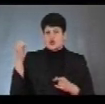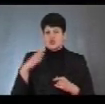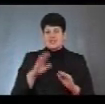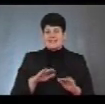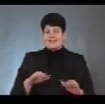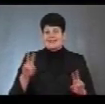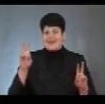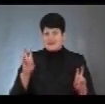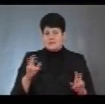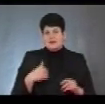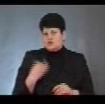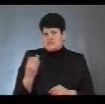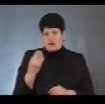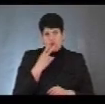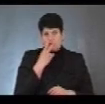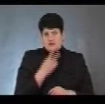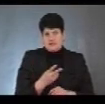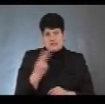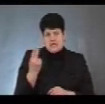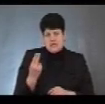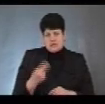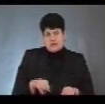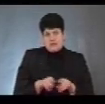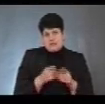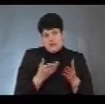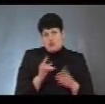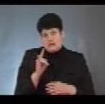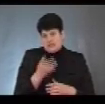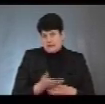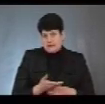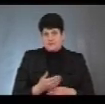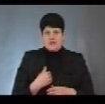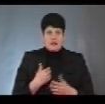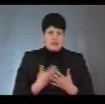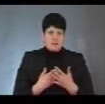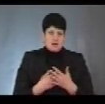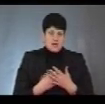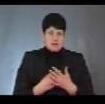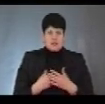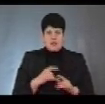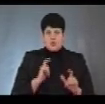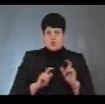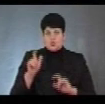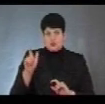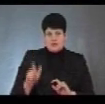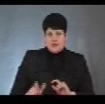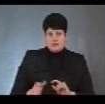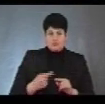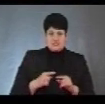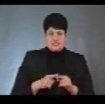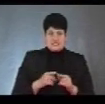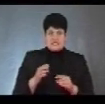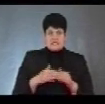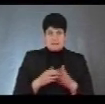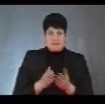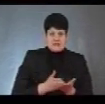цікаво дійсно подивитись на картини такої якби дитини. Я, наприклад, як студент, по цій спеціальності, то